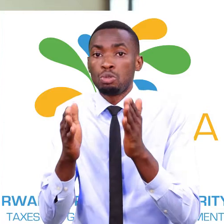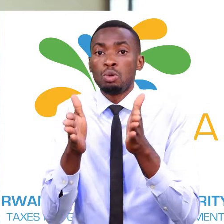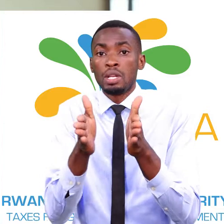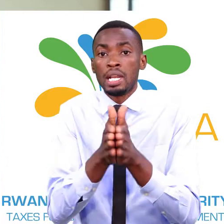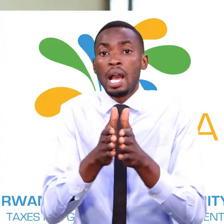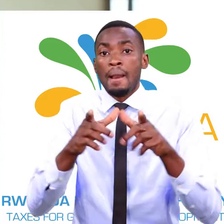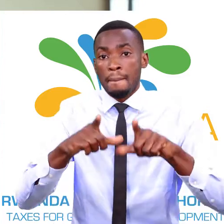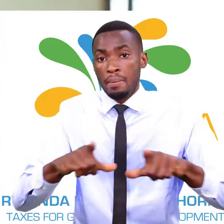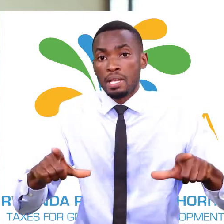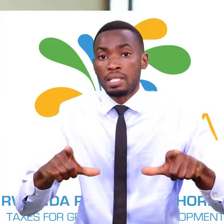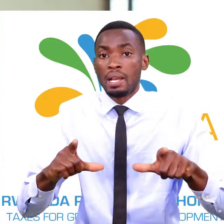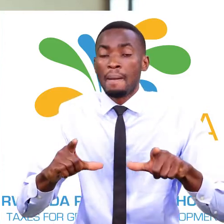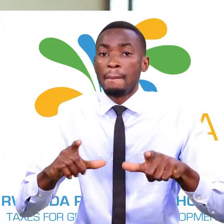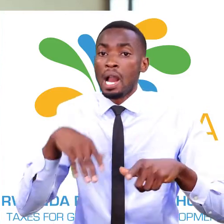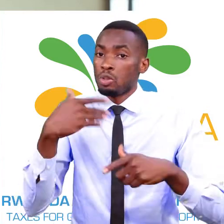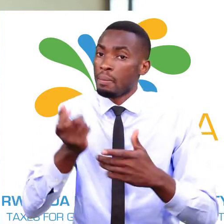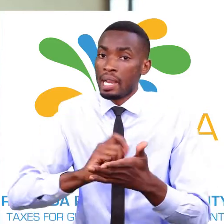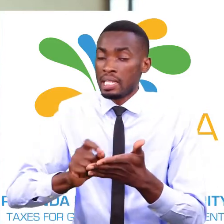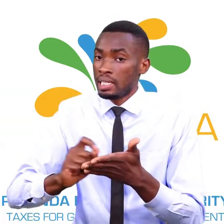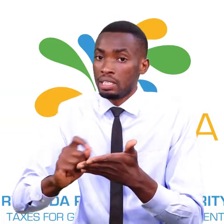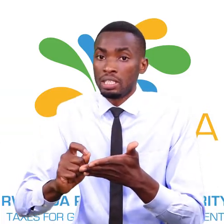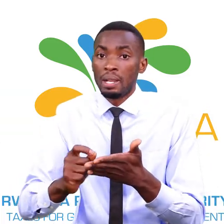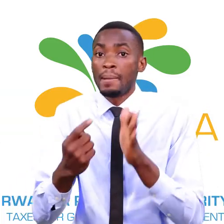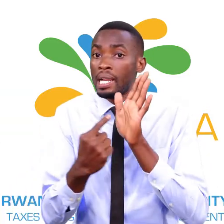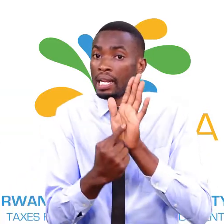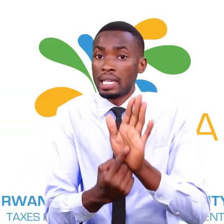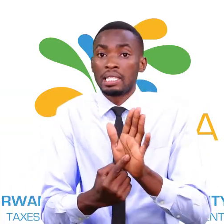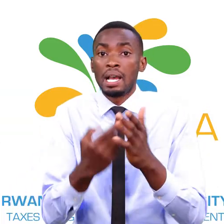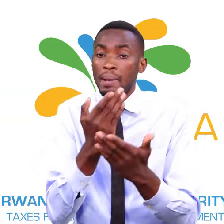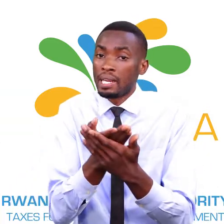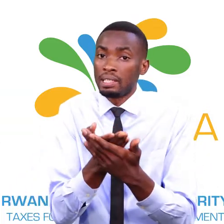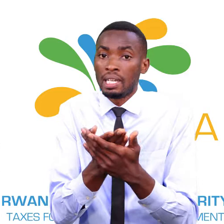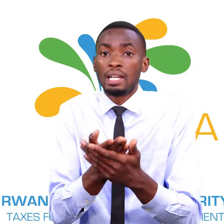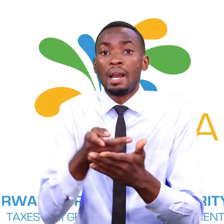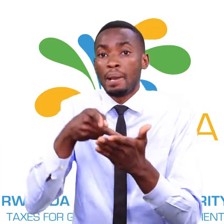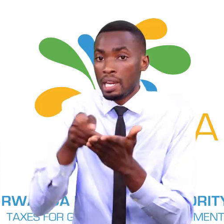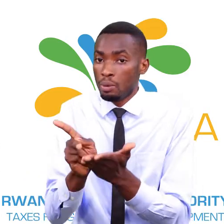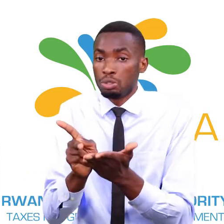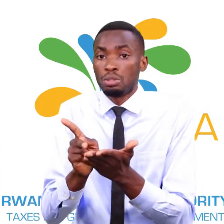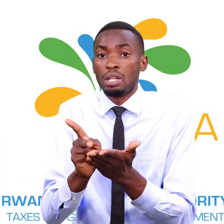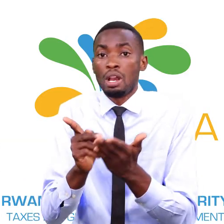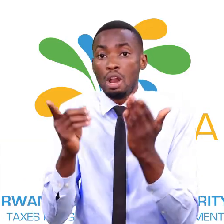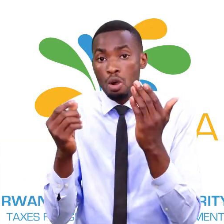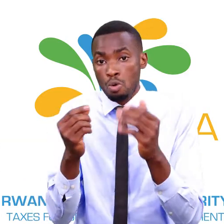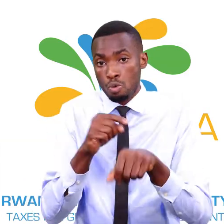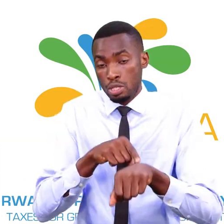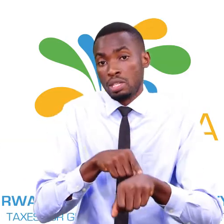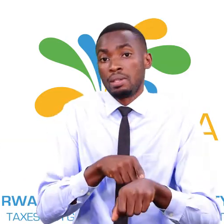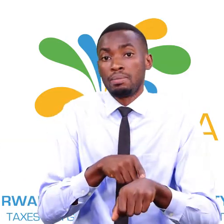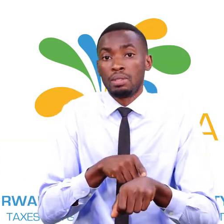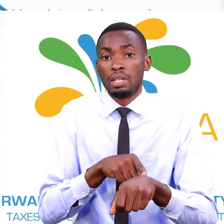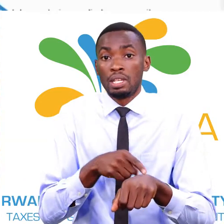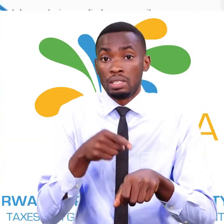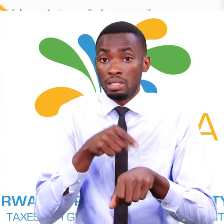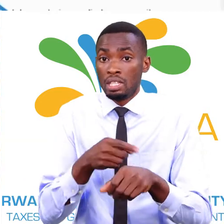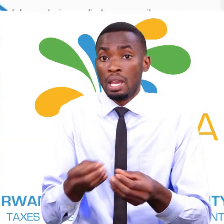bakwihutisha kwiyandikisha nk'abasoreshwa bakamenyekanisha umusoro wabo ndetse bakanawishyurira ku gihe iki gihe